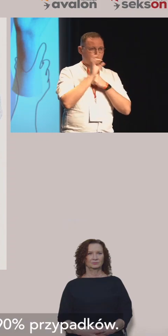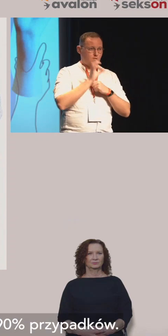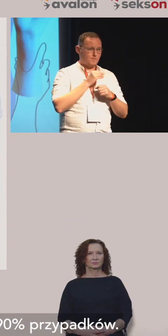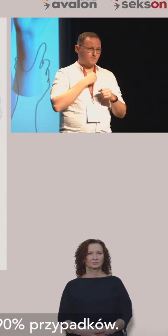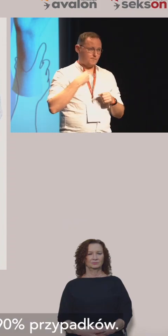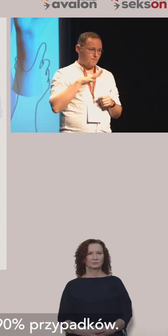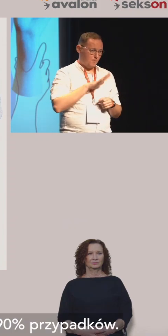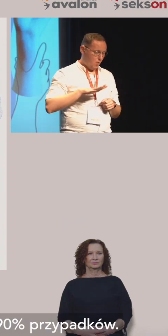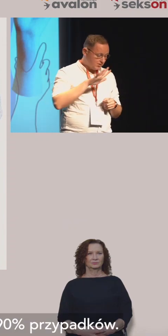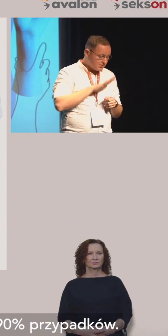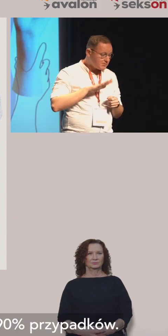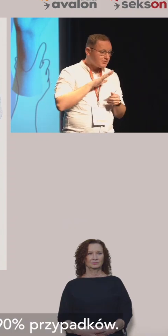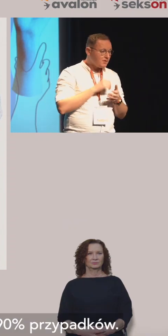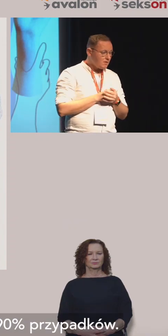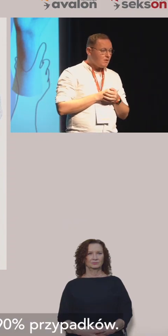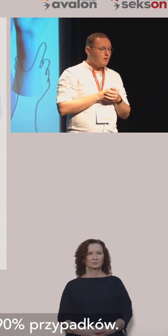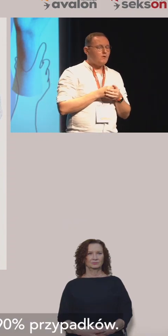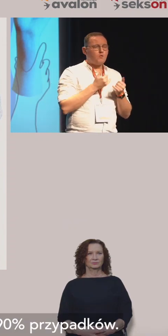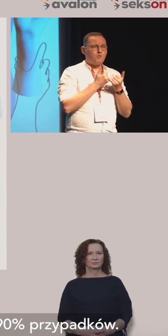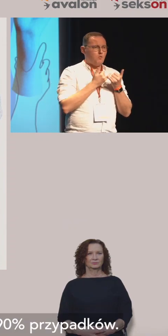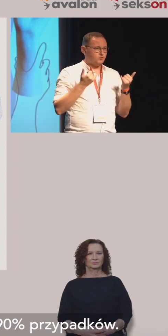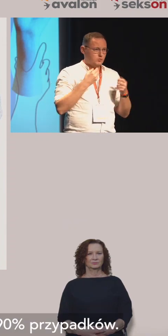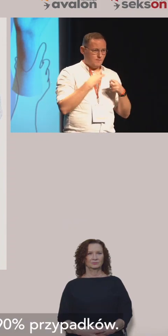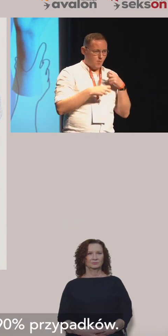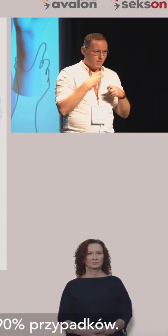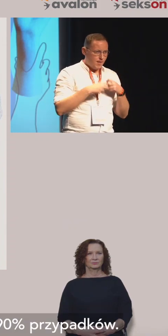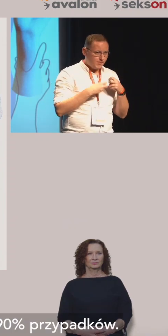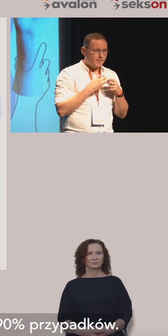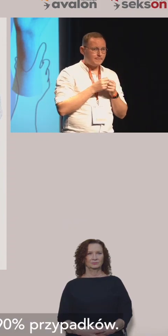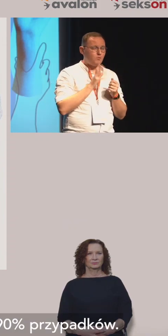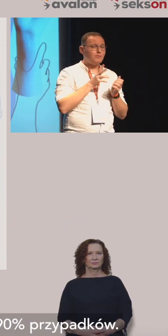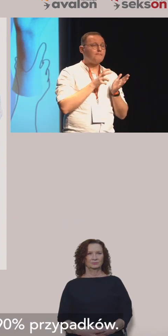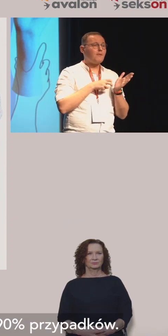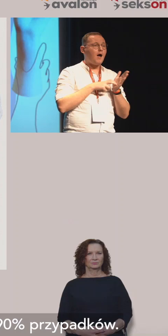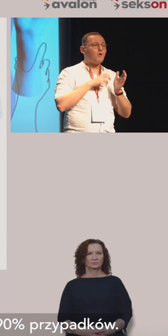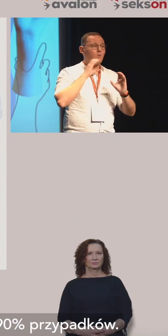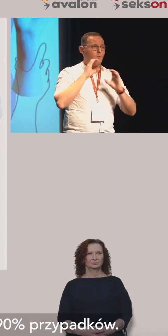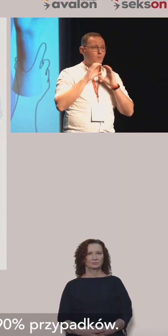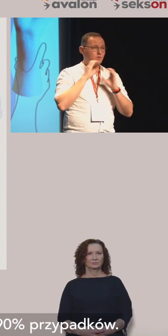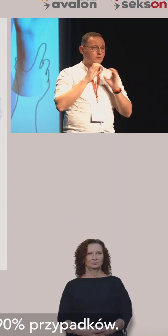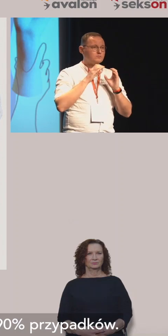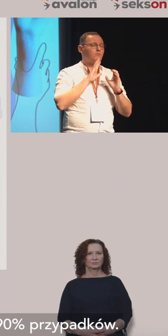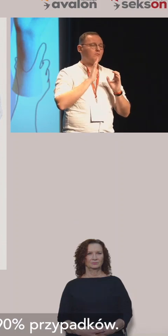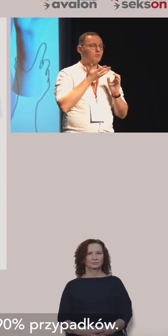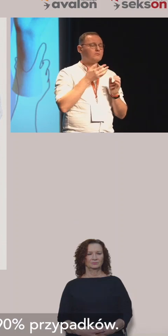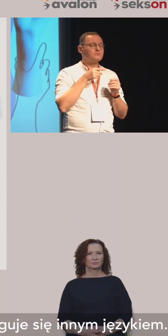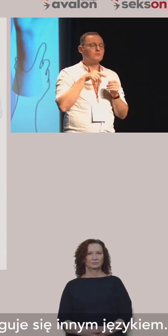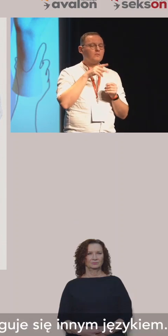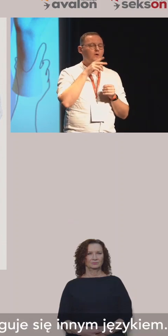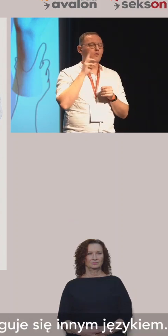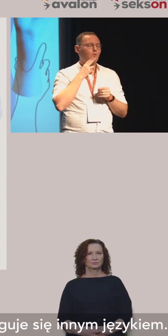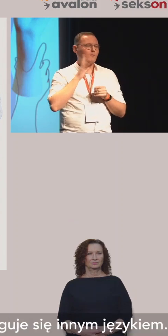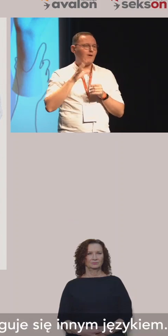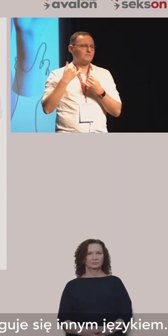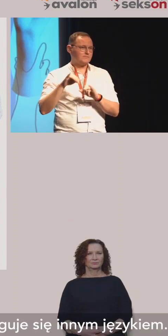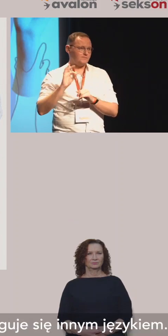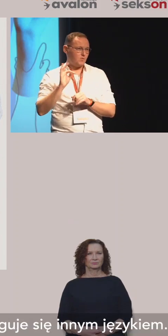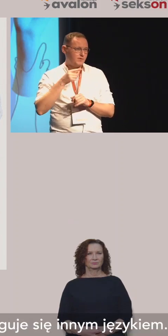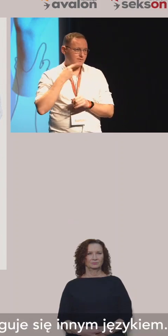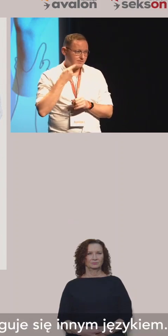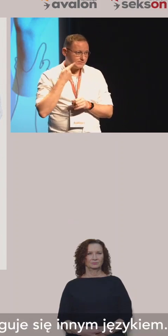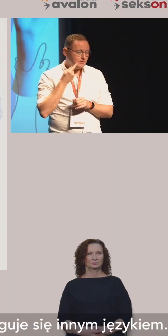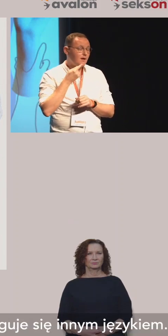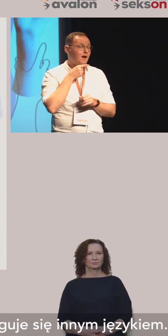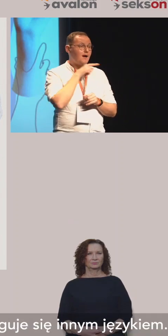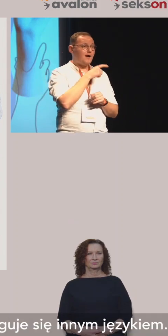Jest tak naprawdę, to jest jedna osoba głucha w rodzinie. To jest 90% przypadków. Wtedy są dosyć